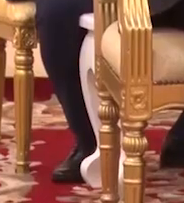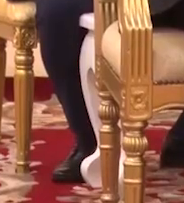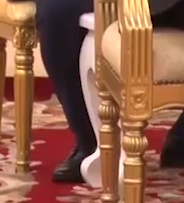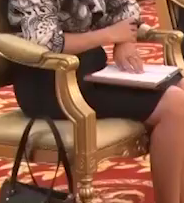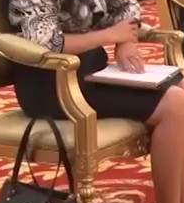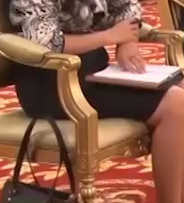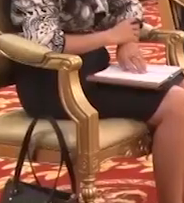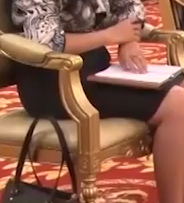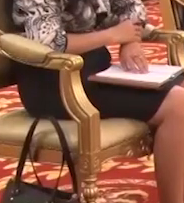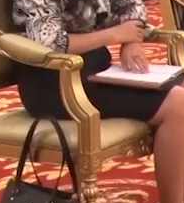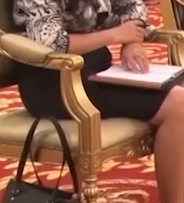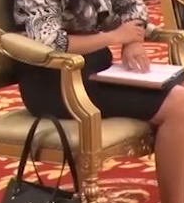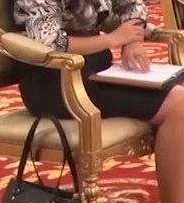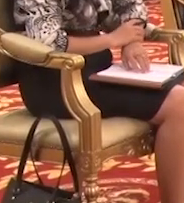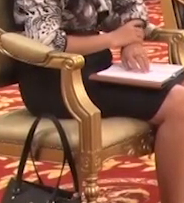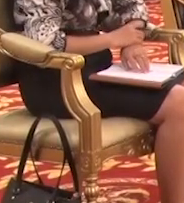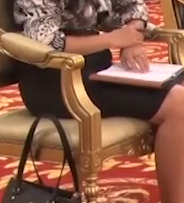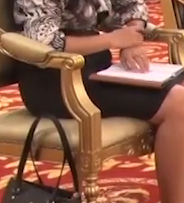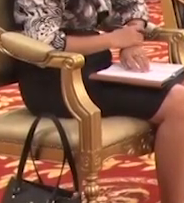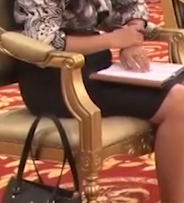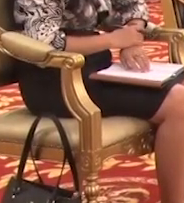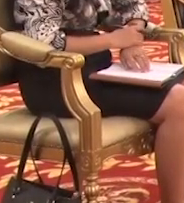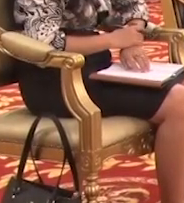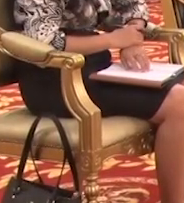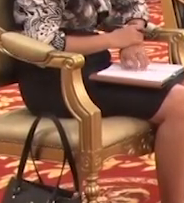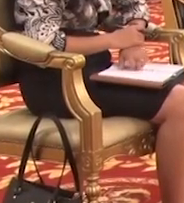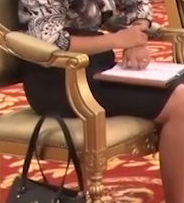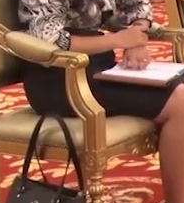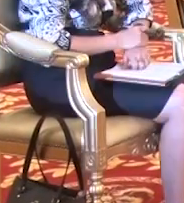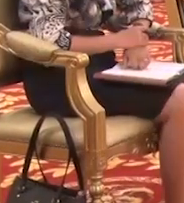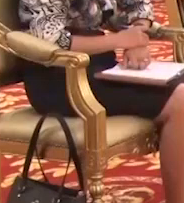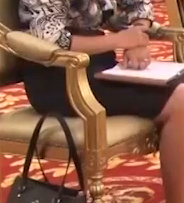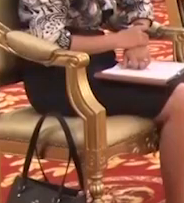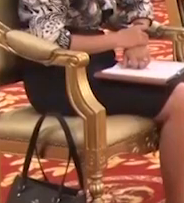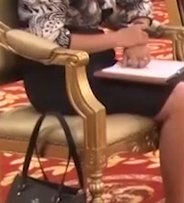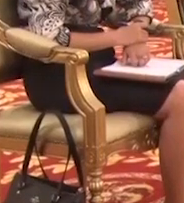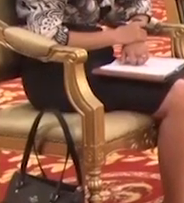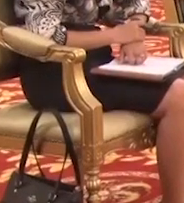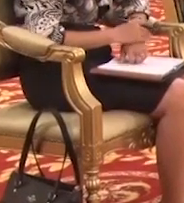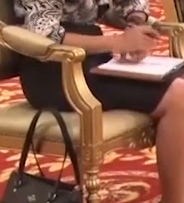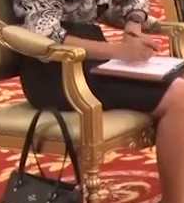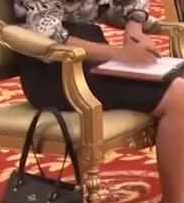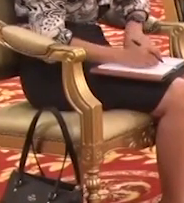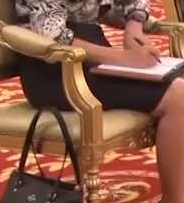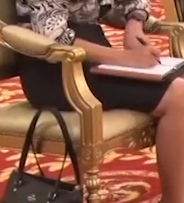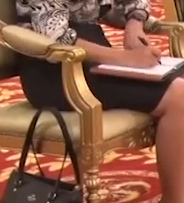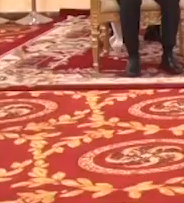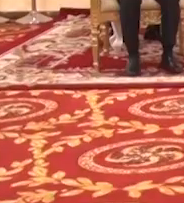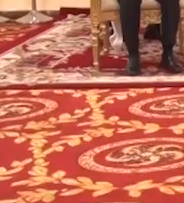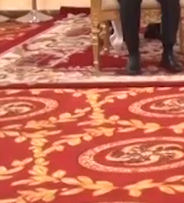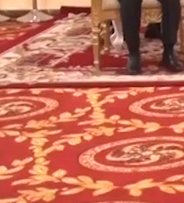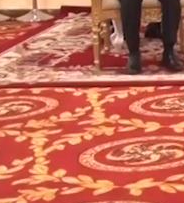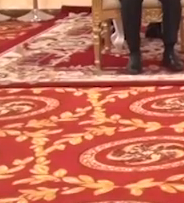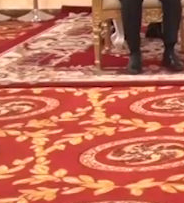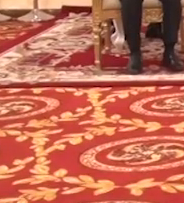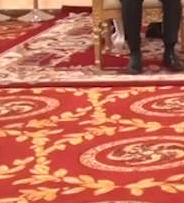IPA APF APPF นัง CLV จีดามตามรายงานของโปรตุเกสได้บิบอลเซนาเพ็กได้ใส่